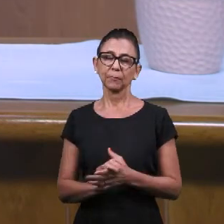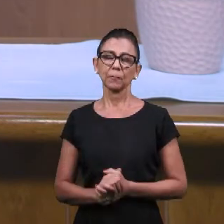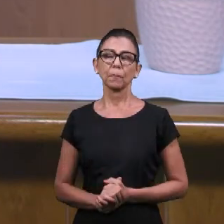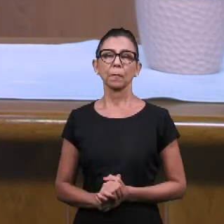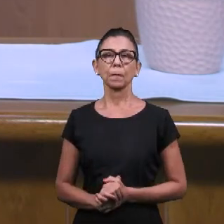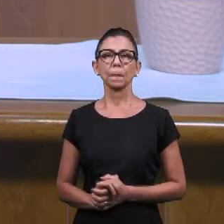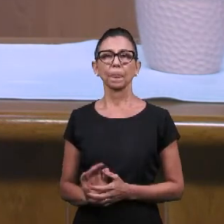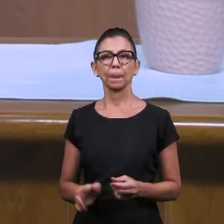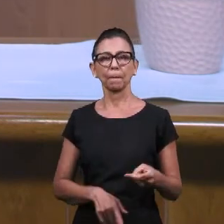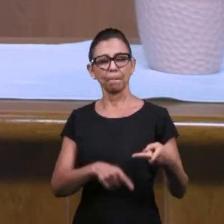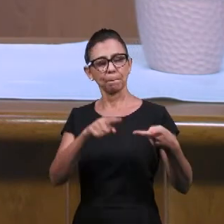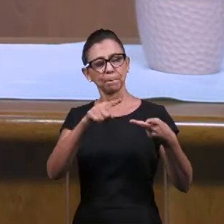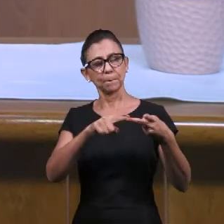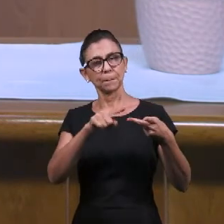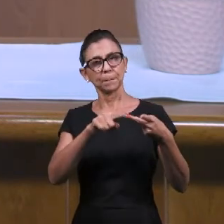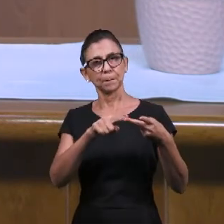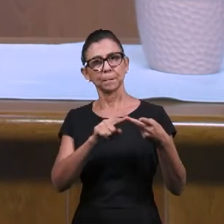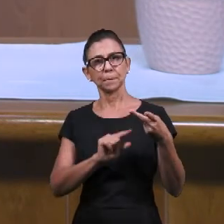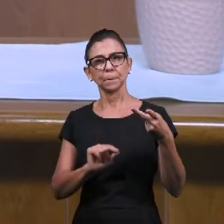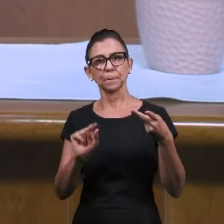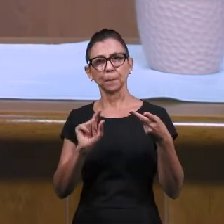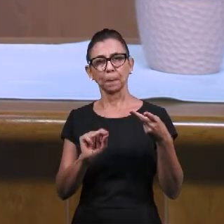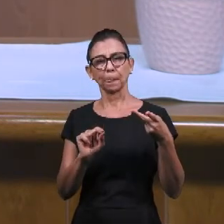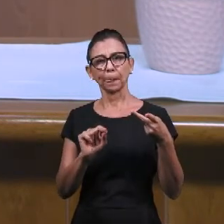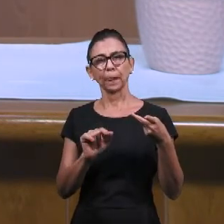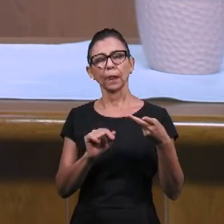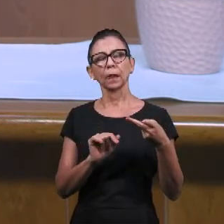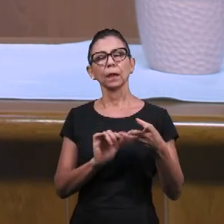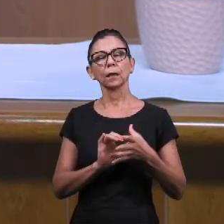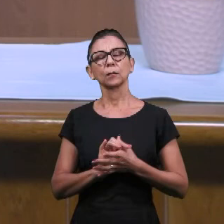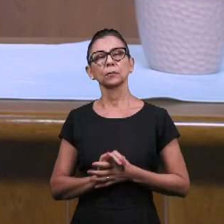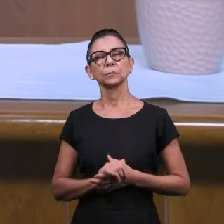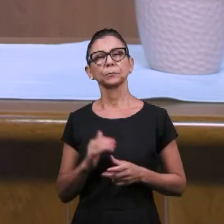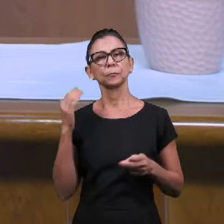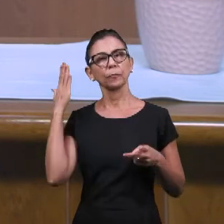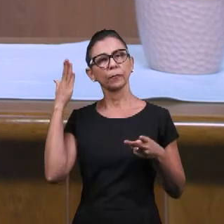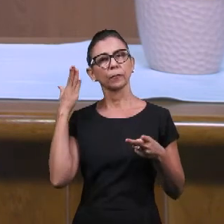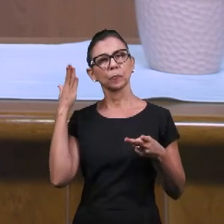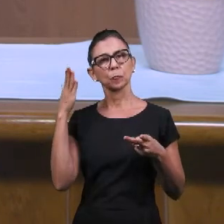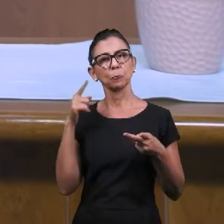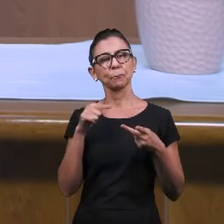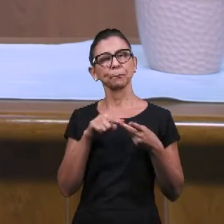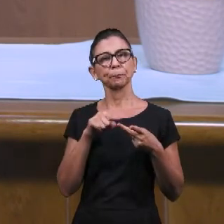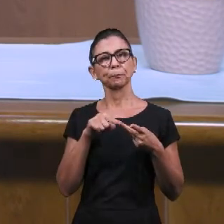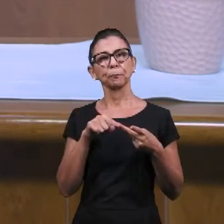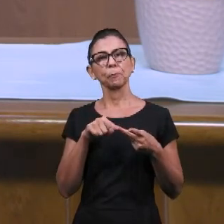мы находимся в последнем времени, во времени